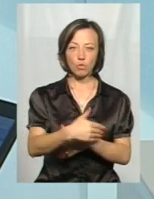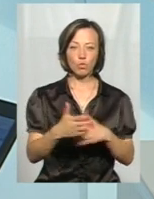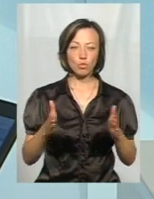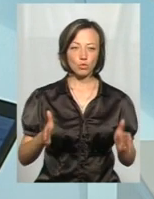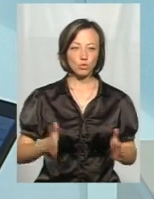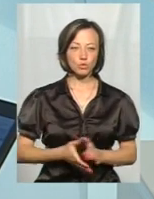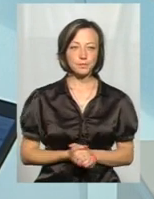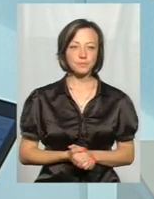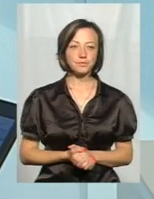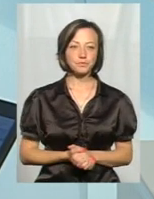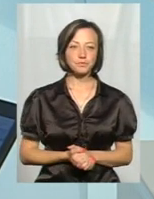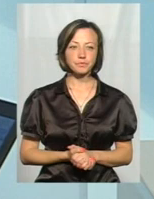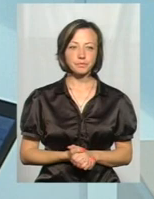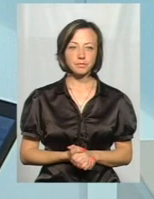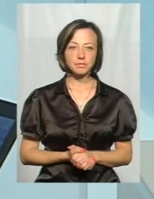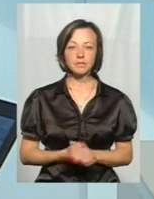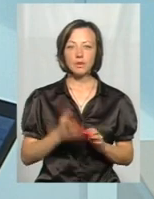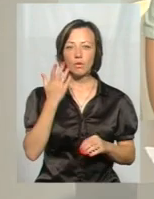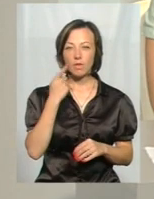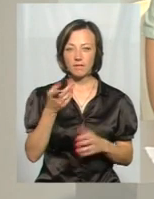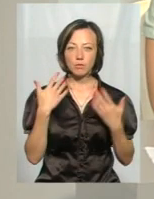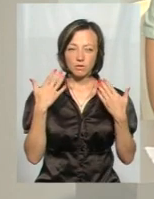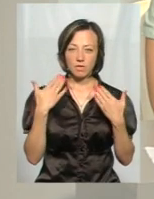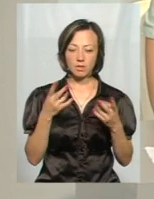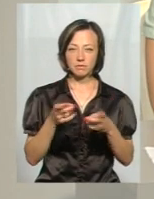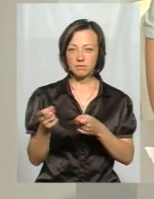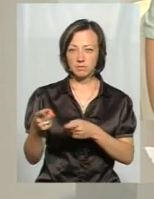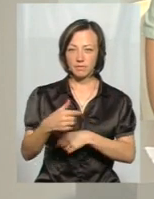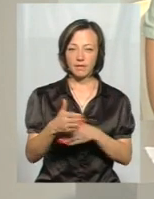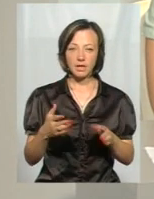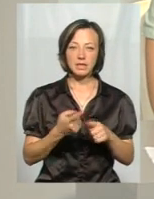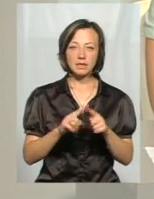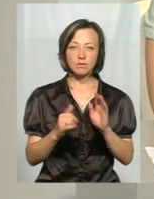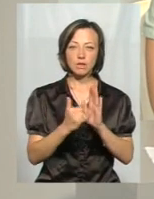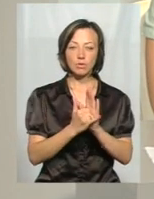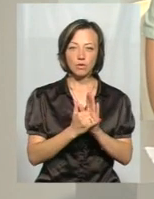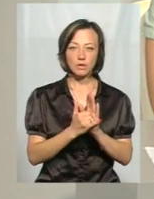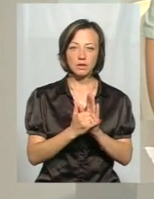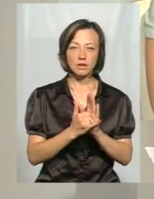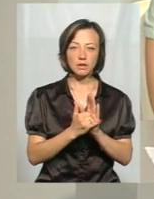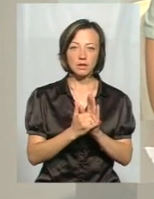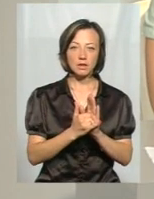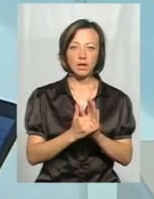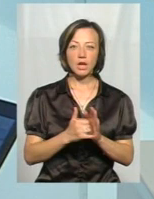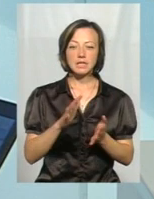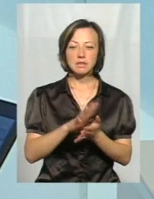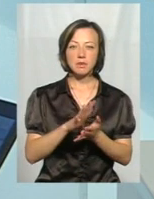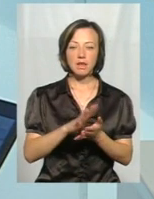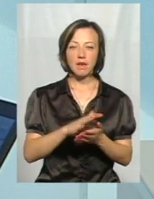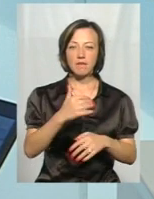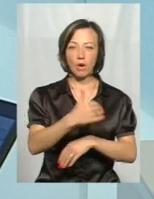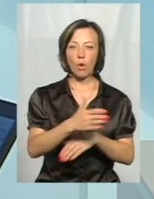які можуть утворюватись в процесі їхнього відпочинку. Це встановлення і сміттєвих контейнерів